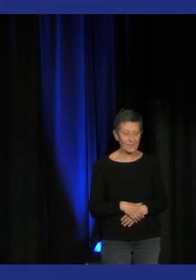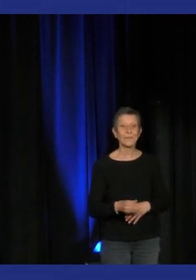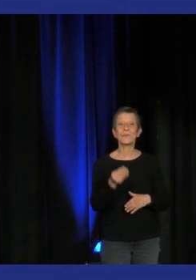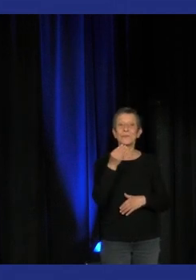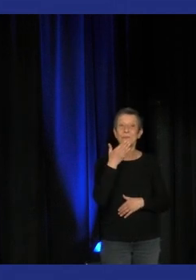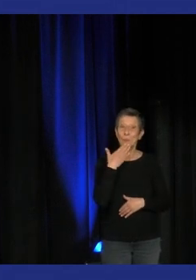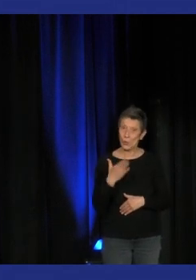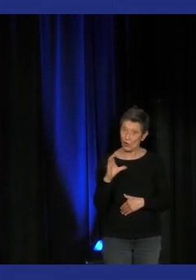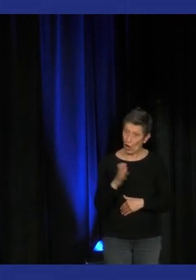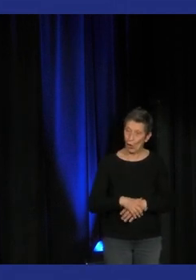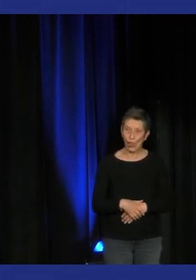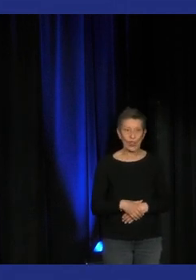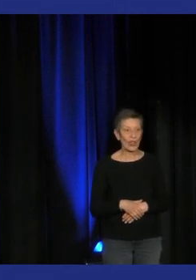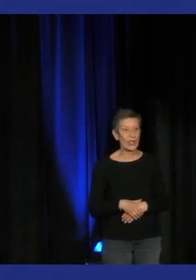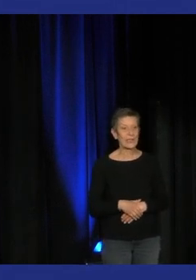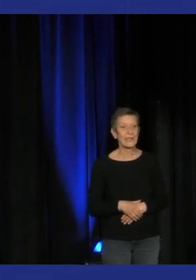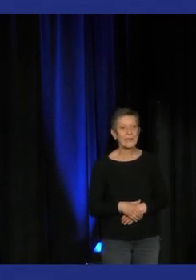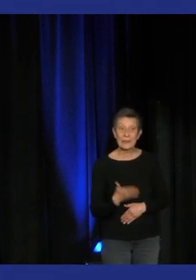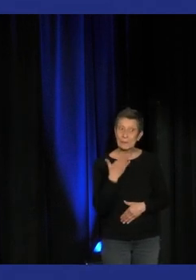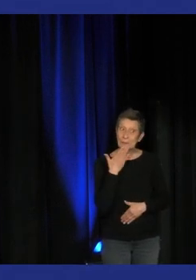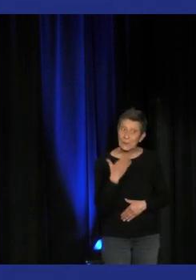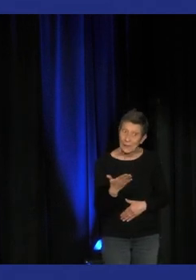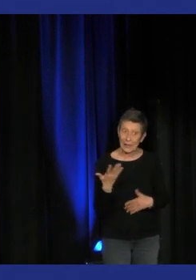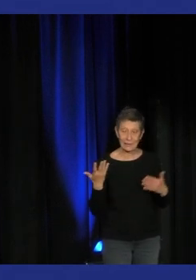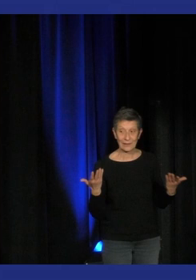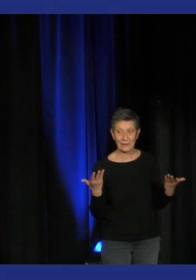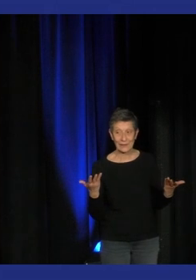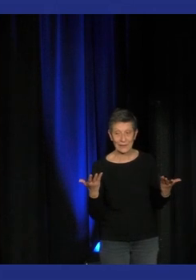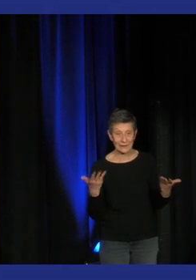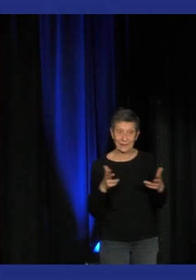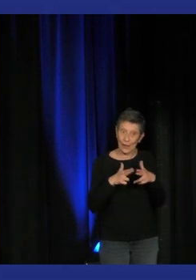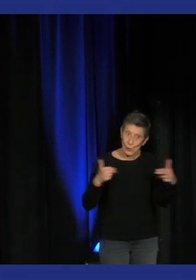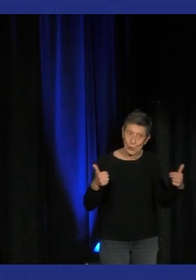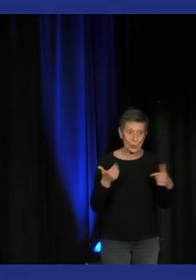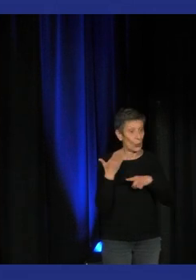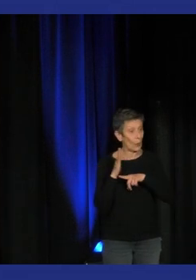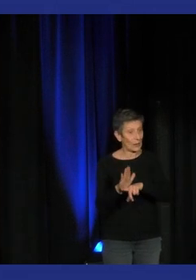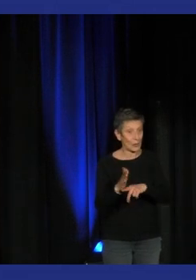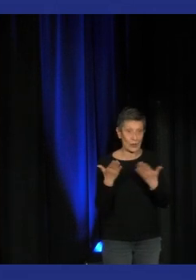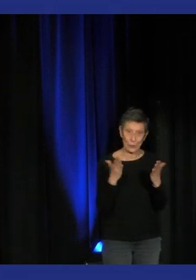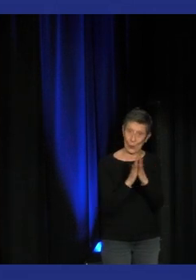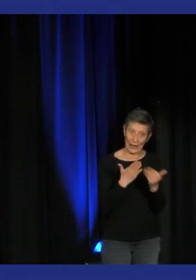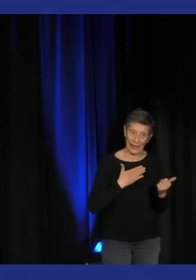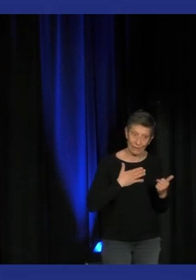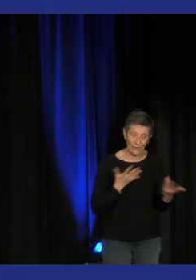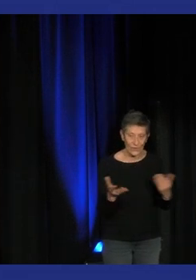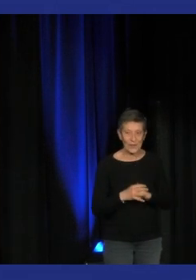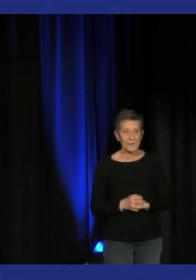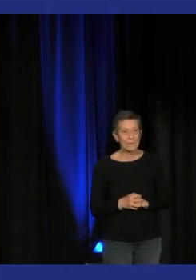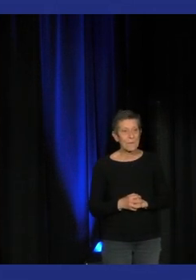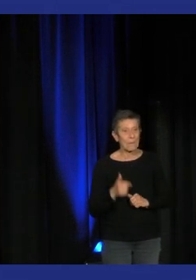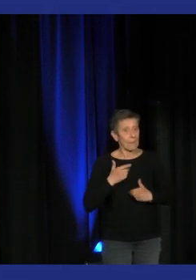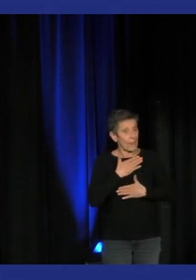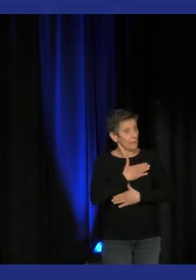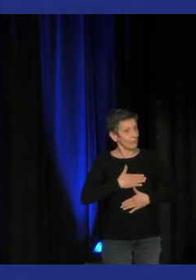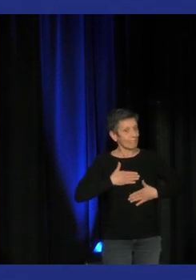Bonsoir Charlotte. Bah, merci beaucoup pour cette introduction et la présentation de mon livre. Je suis très heureuse